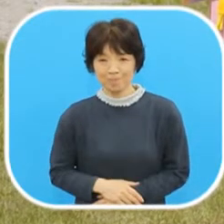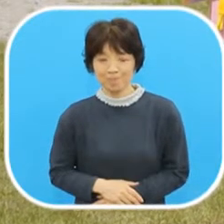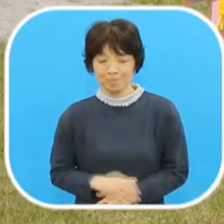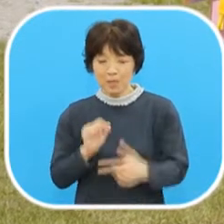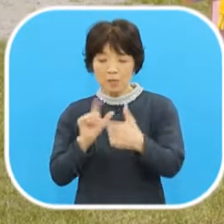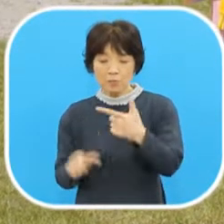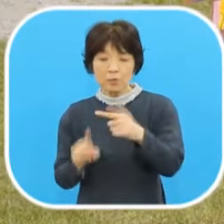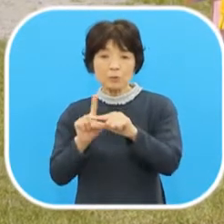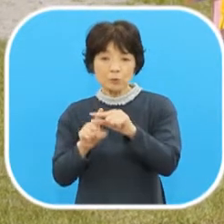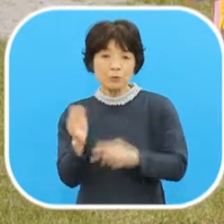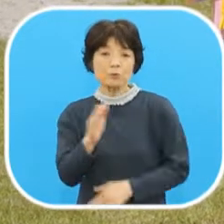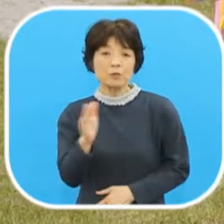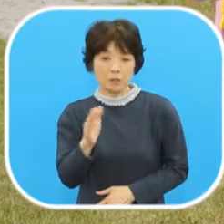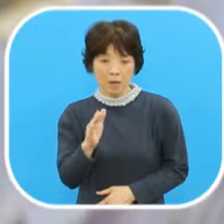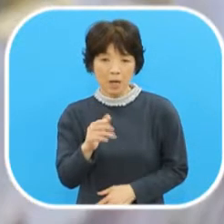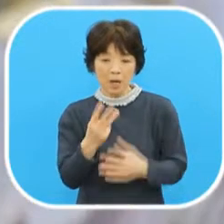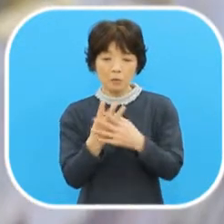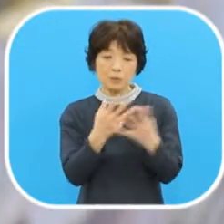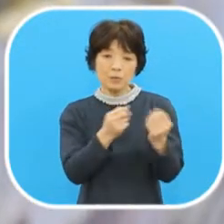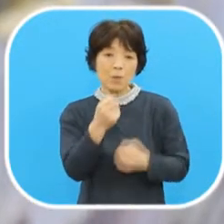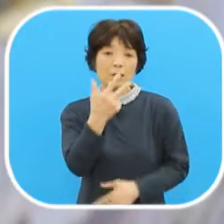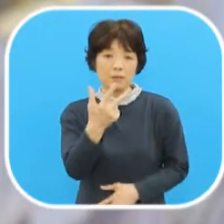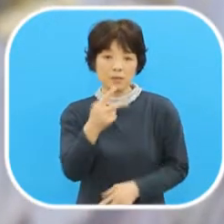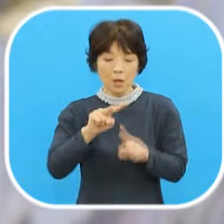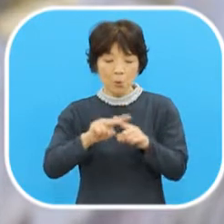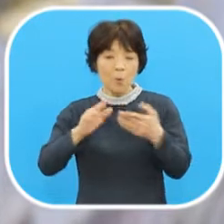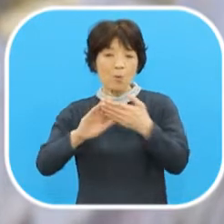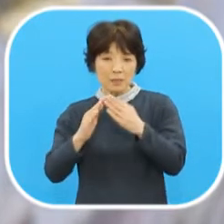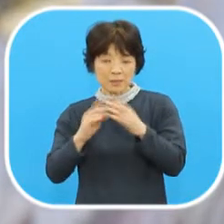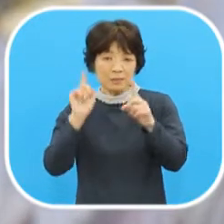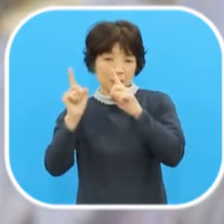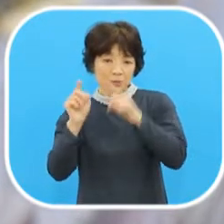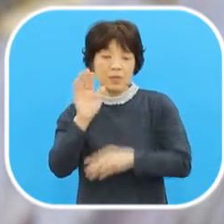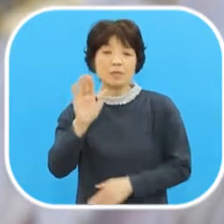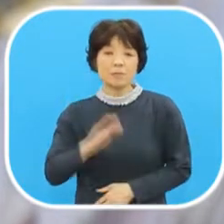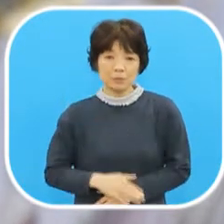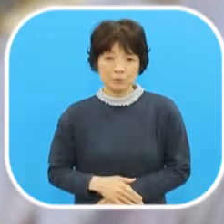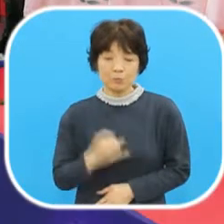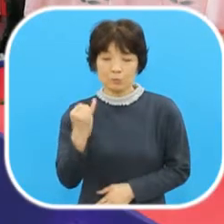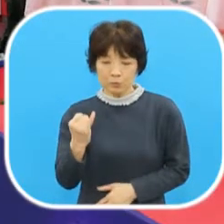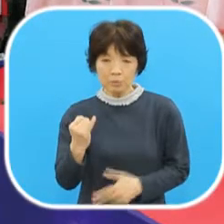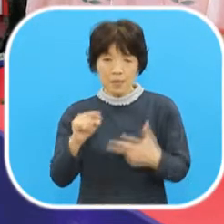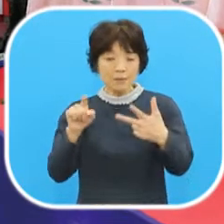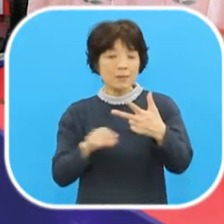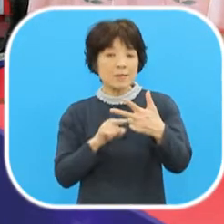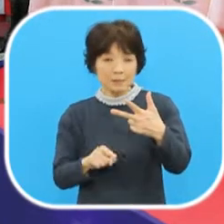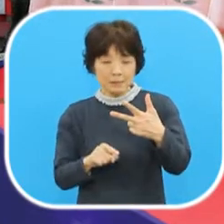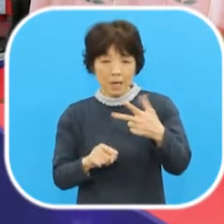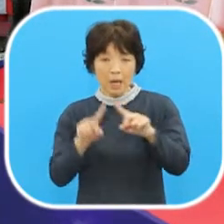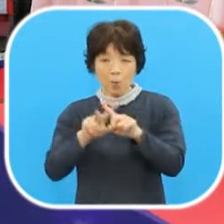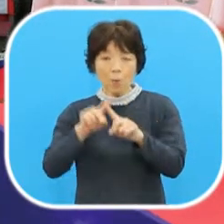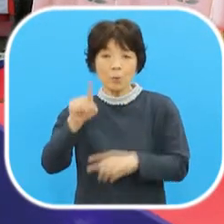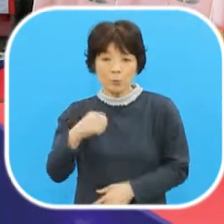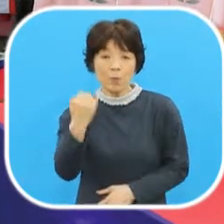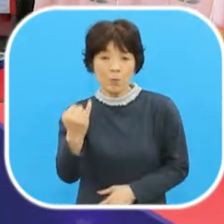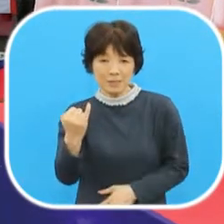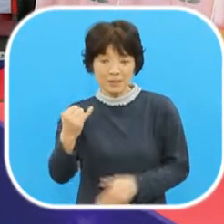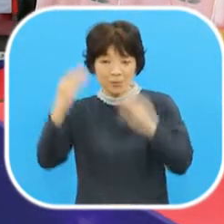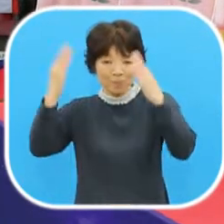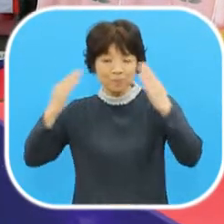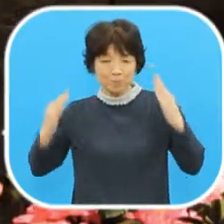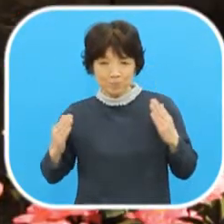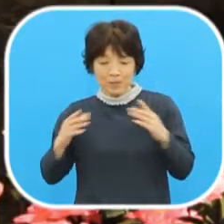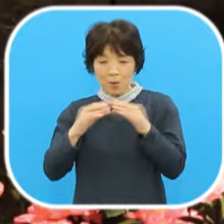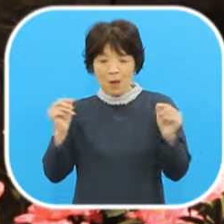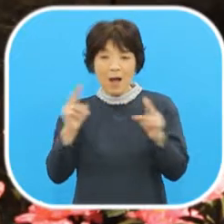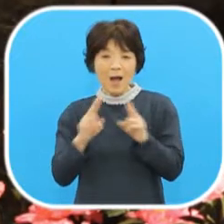6月中旬には湯沢市で小町祭りが開かれ、7人の小町娘が小野の小町に扮し和歌を奉納します